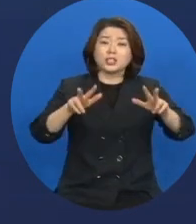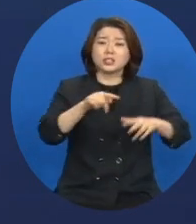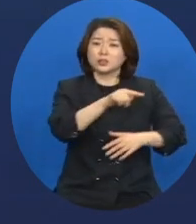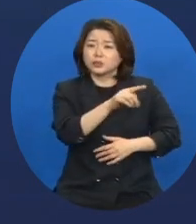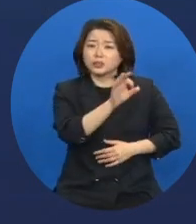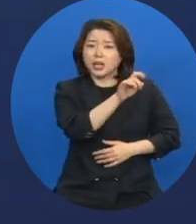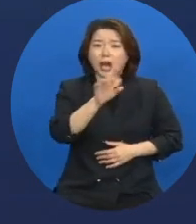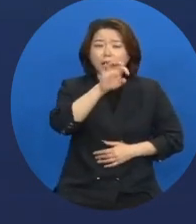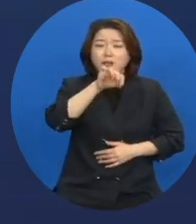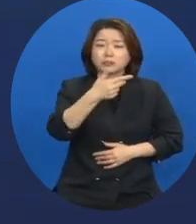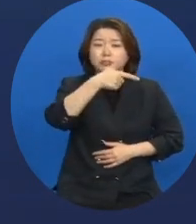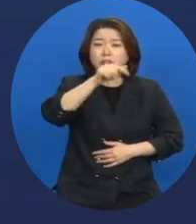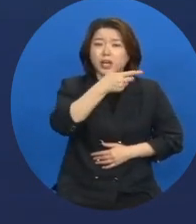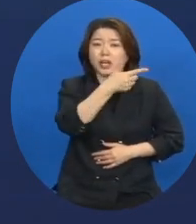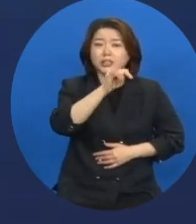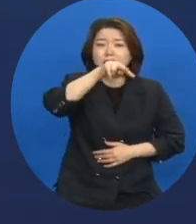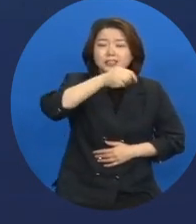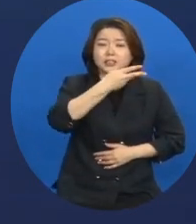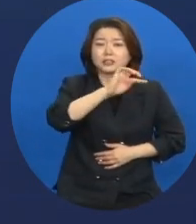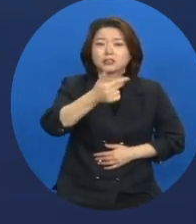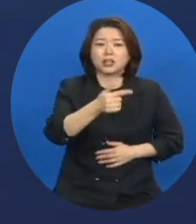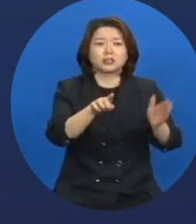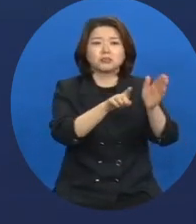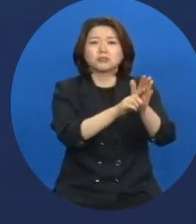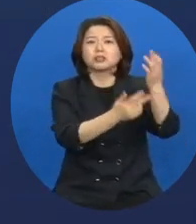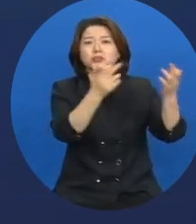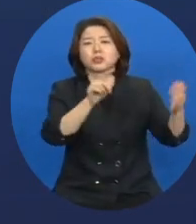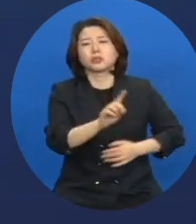아프가니스탄의 믿음의 형제들은 어떻게 하라는 것입니까?